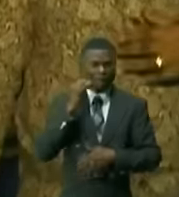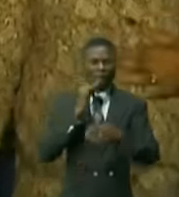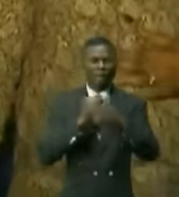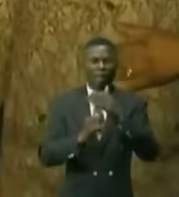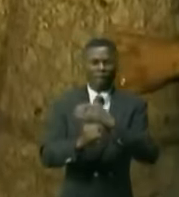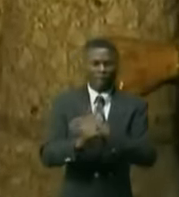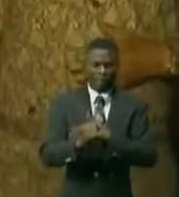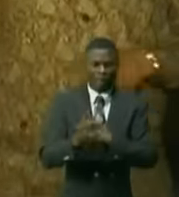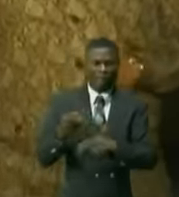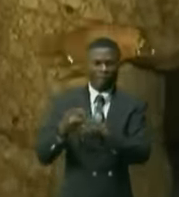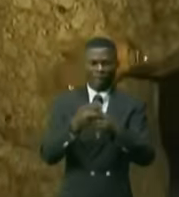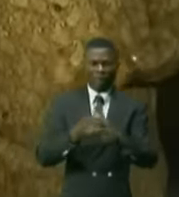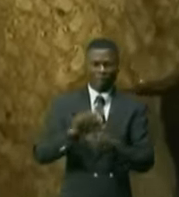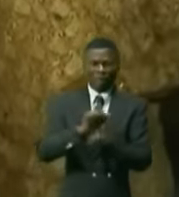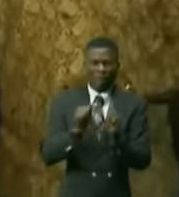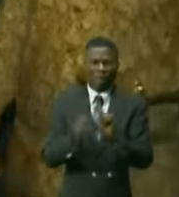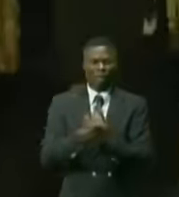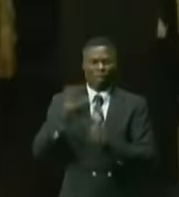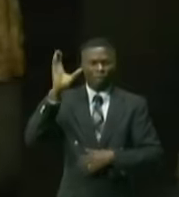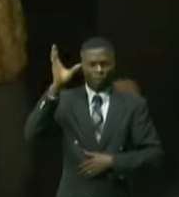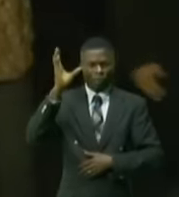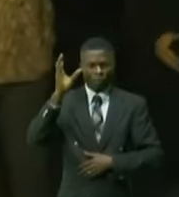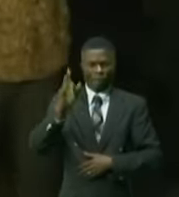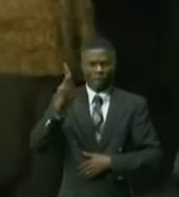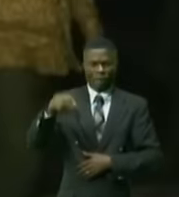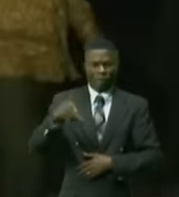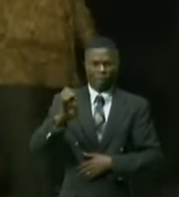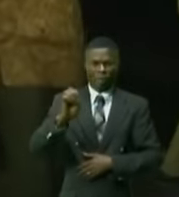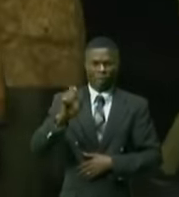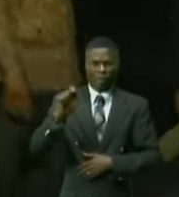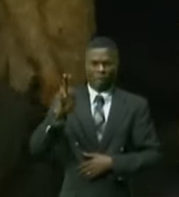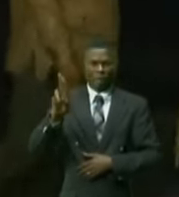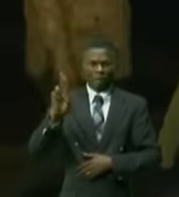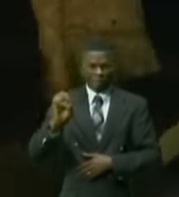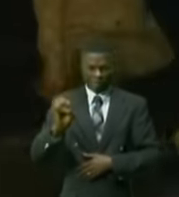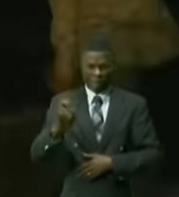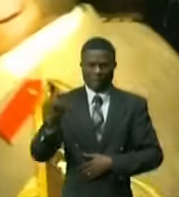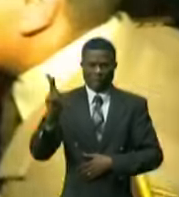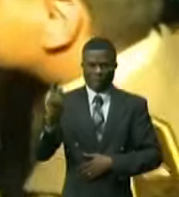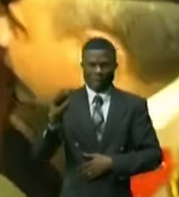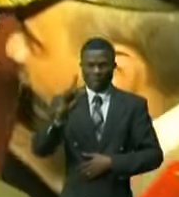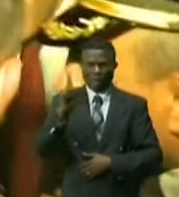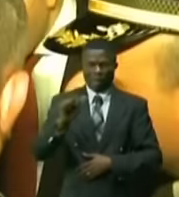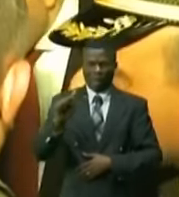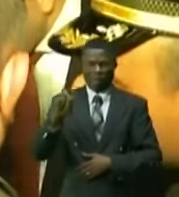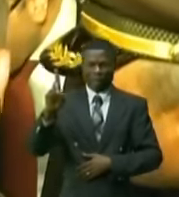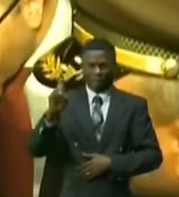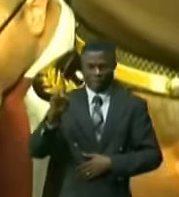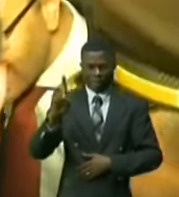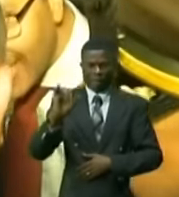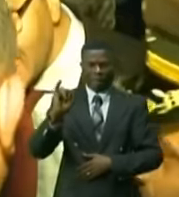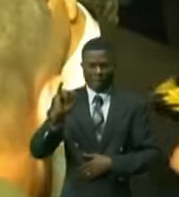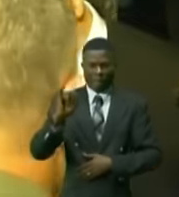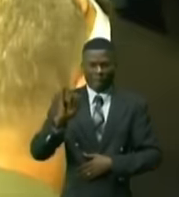l'Intérieur, Sécurité et Affaires coutumières, Peter Kazadi. Une façon pour l'Égypte de répondre à l'appel